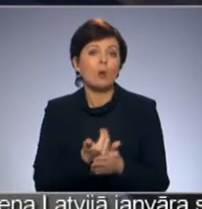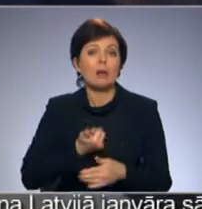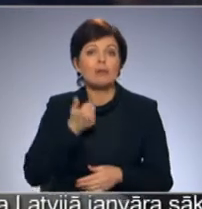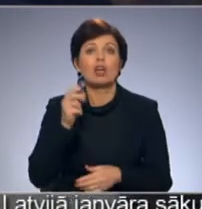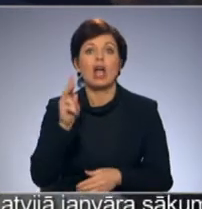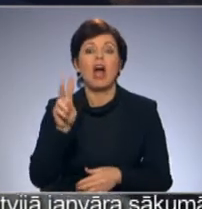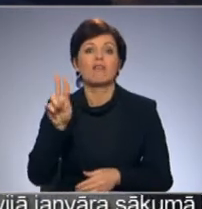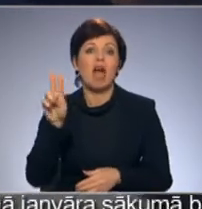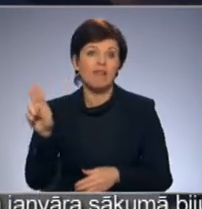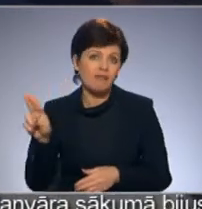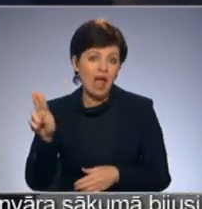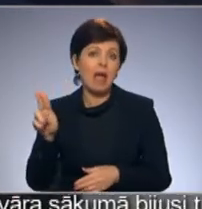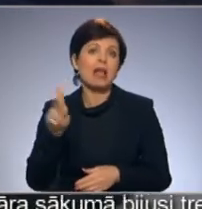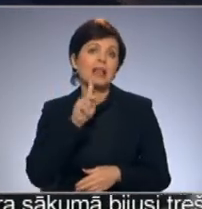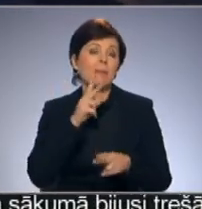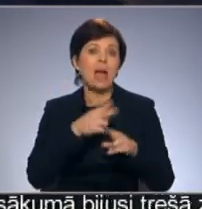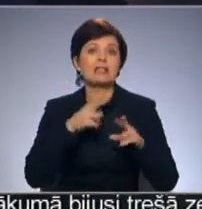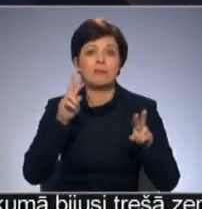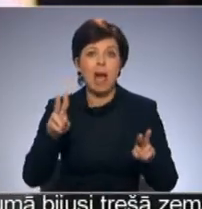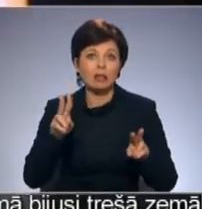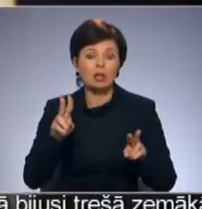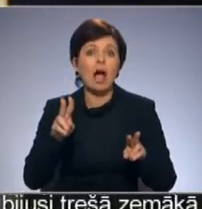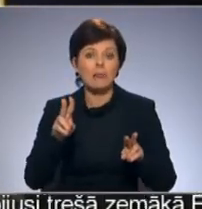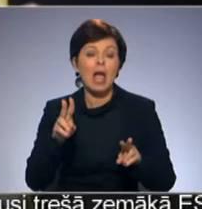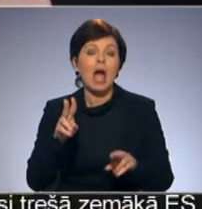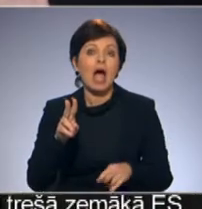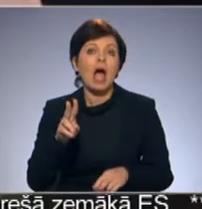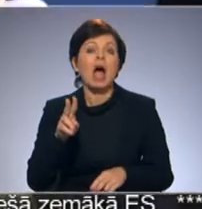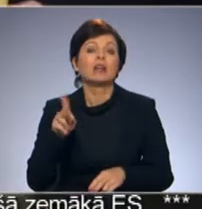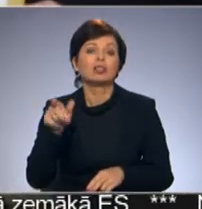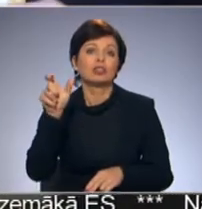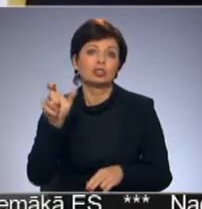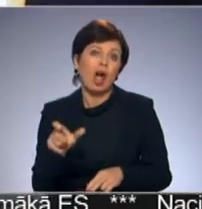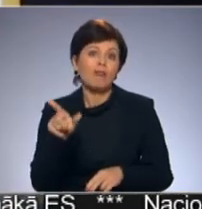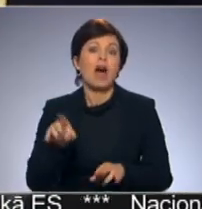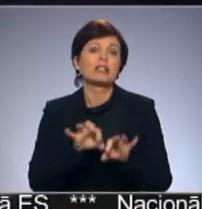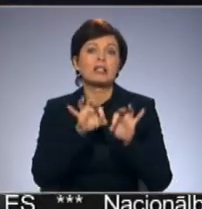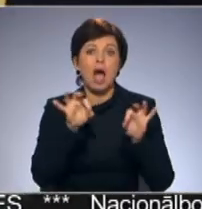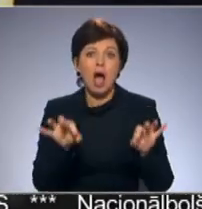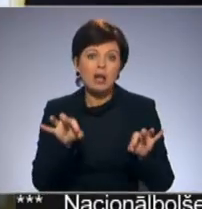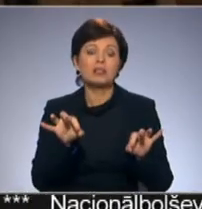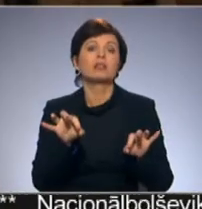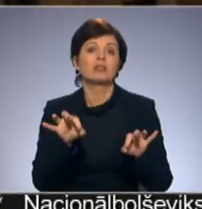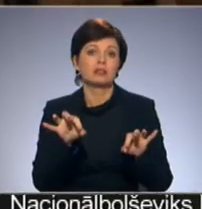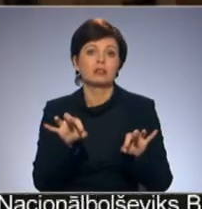pārstāvim Igoram Kovaļenko. Ar šīm atslēgām var iedarbināt elektrotērauda kausēšanas cehu krāsnis.